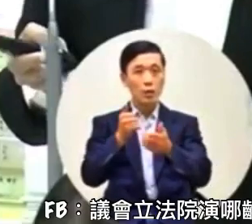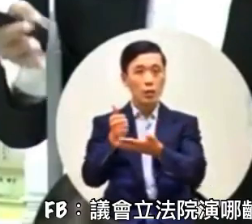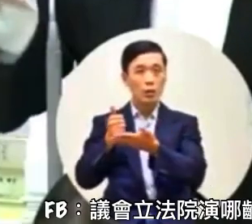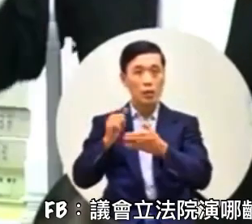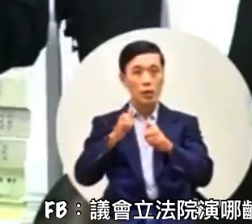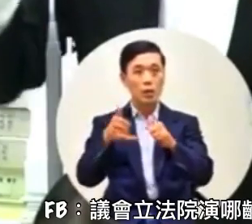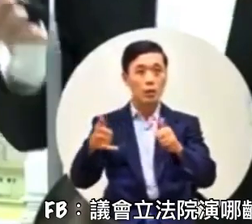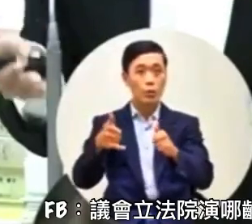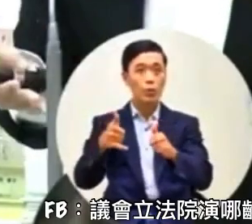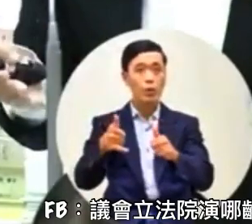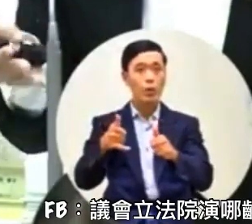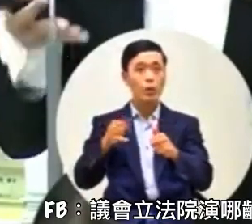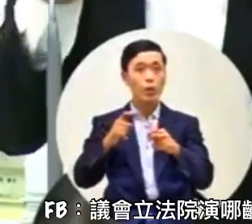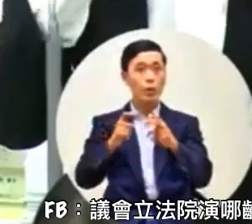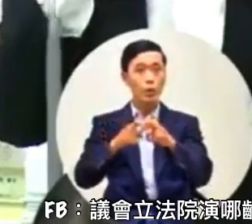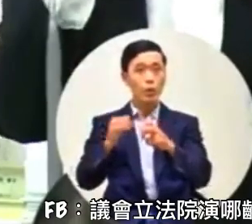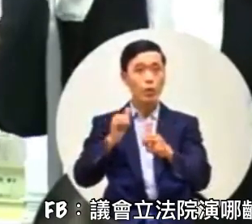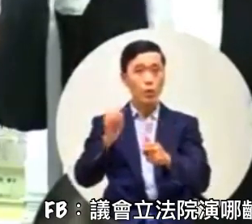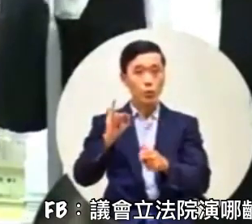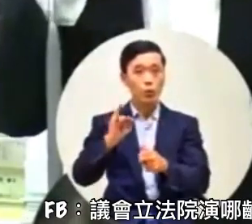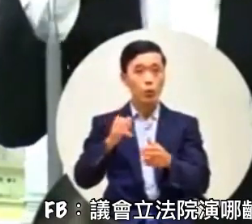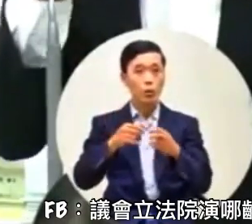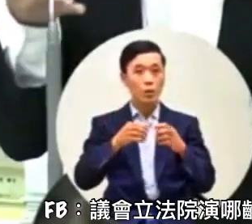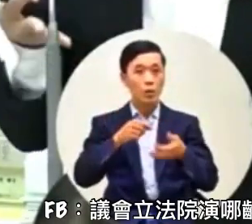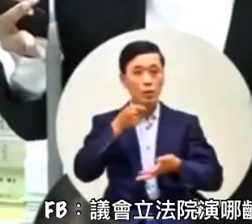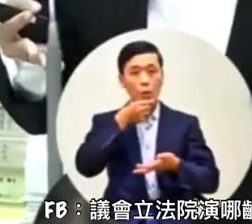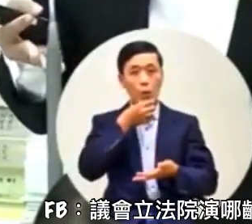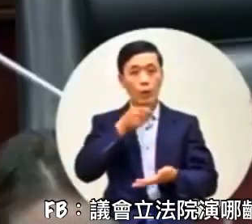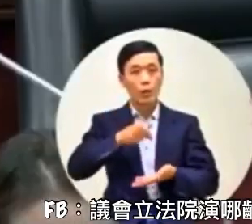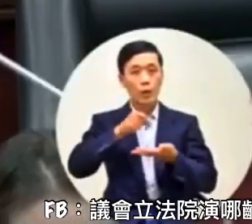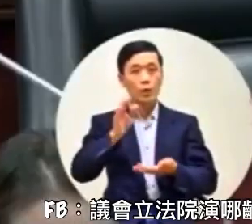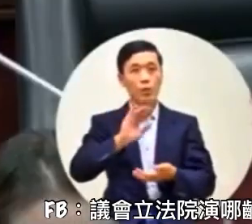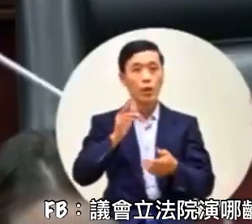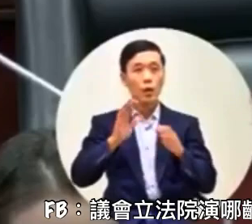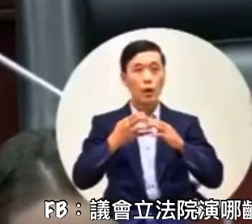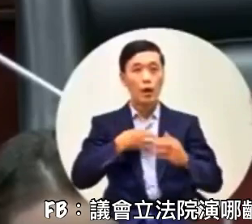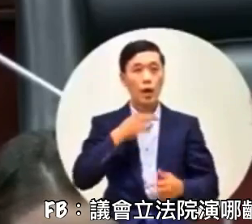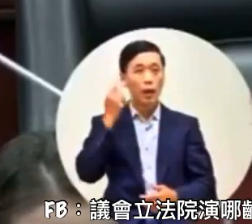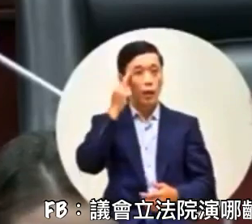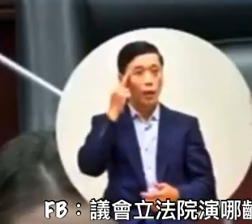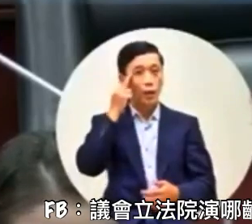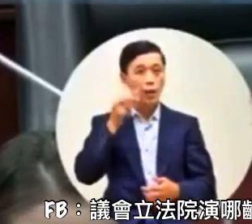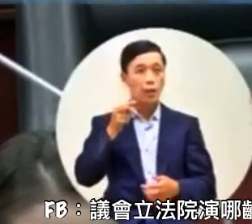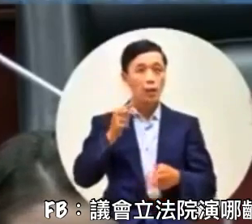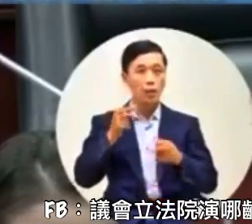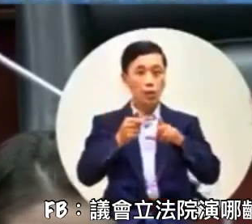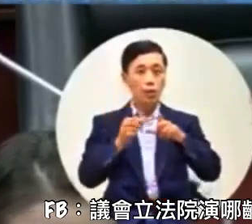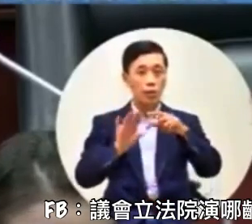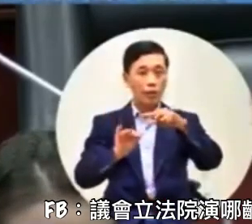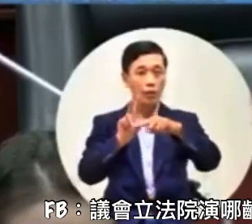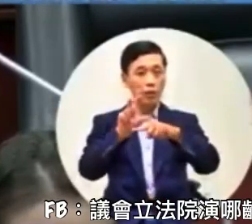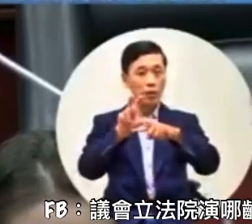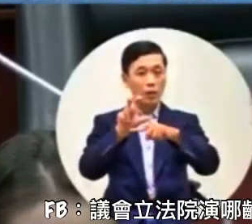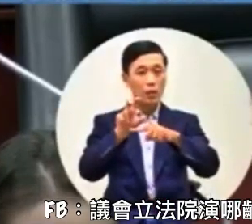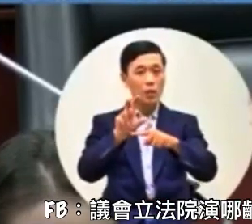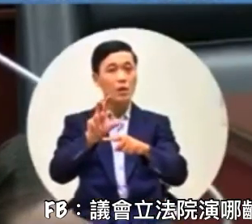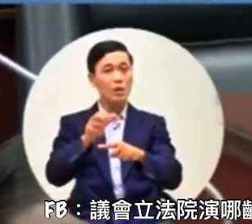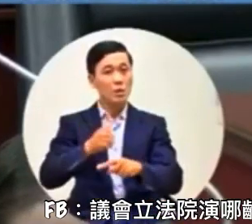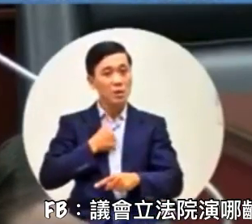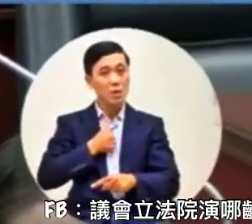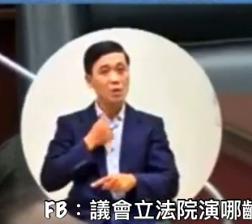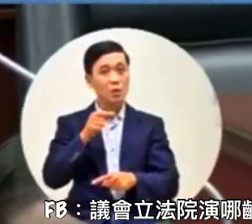心，我们会全力把它做好。 我们谢谢我们陈市长，我们阿莲区77%得票率不是假的，我们的支持度有你